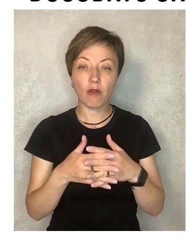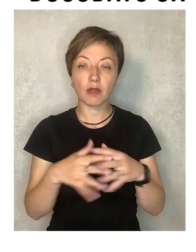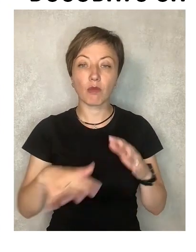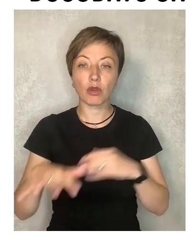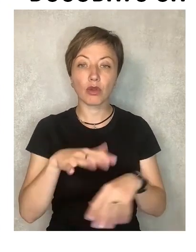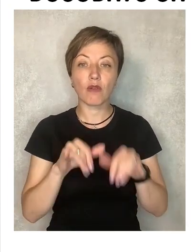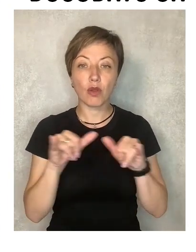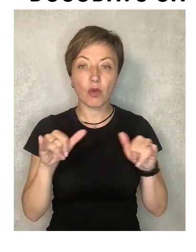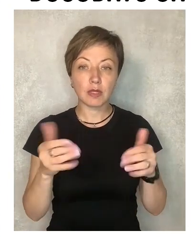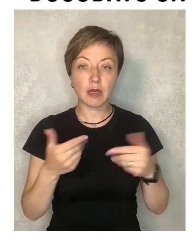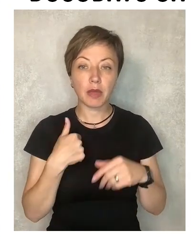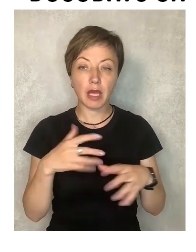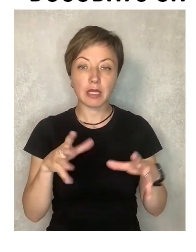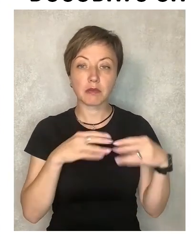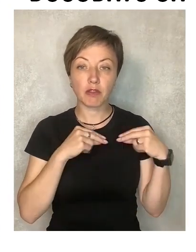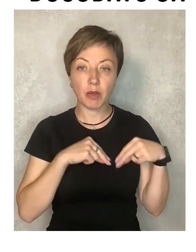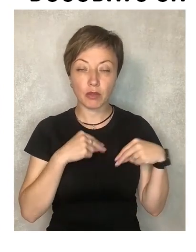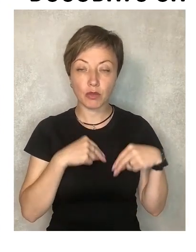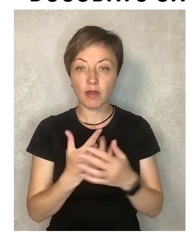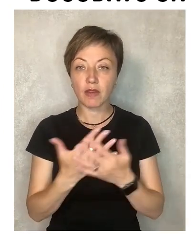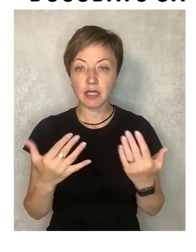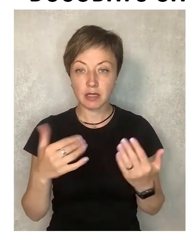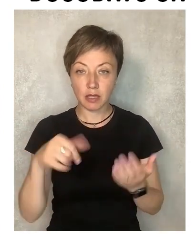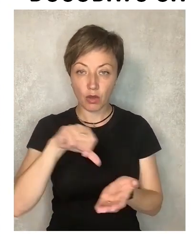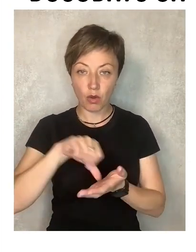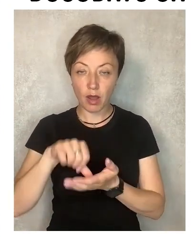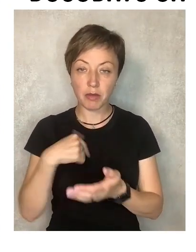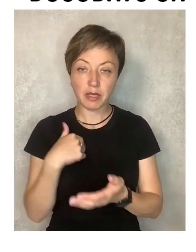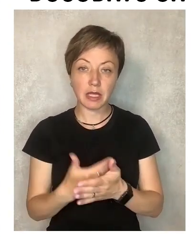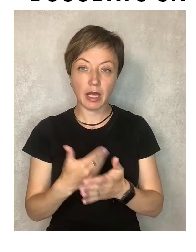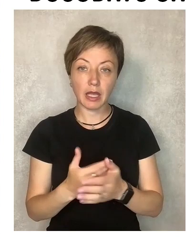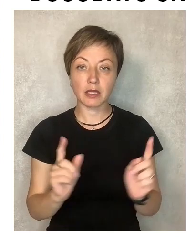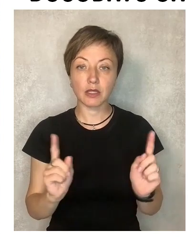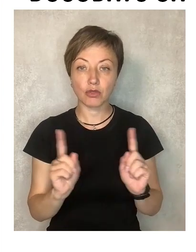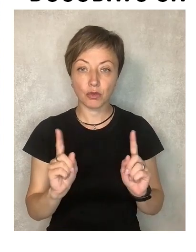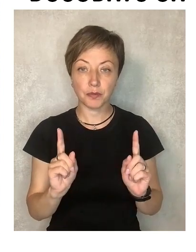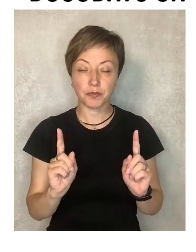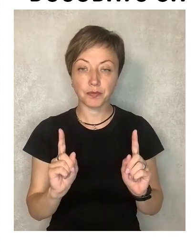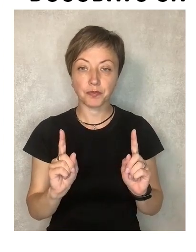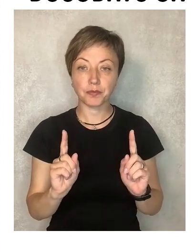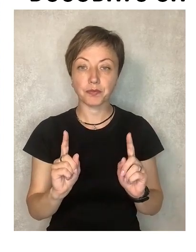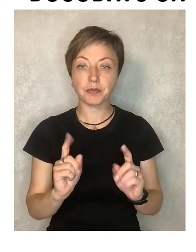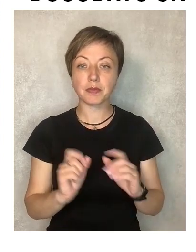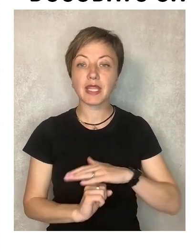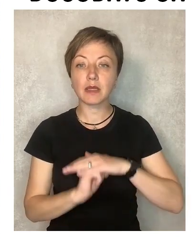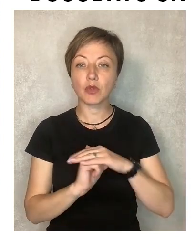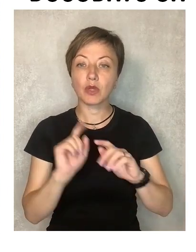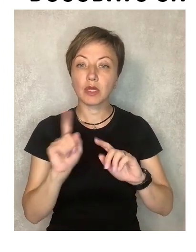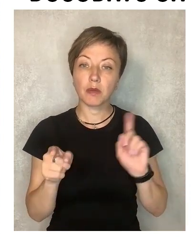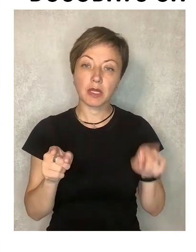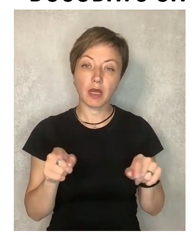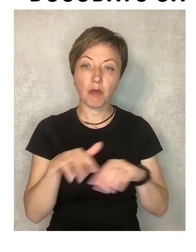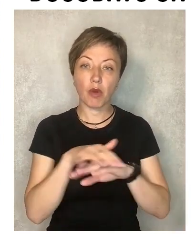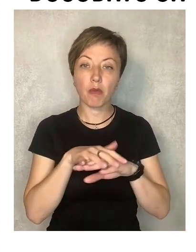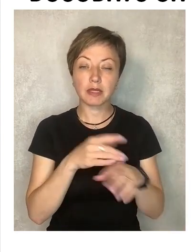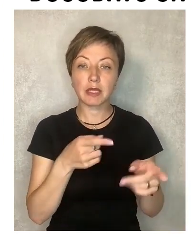я співпрацюю в різних ролях. От. І мені здається, що запорукою і там громадського залучення було те,